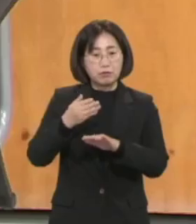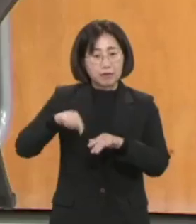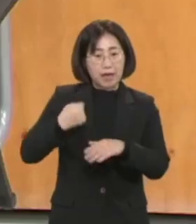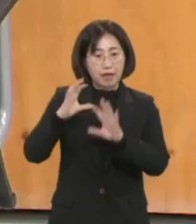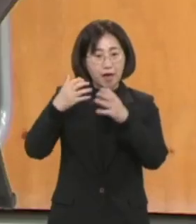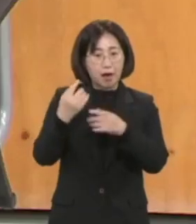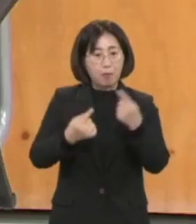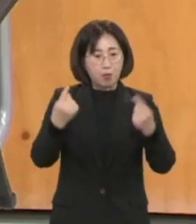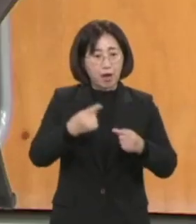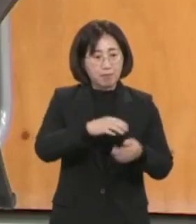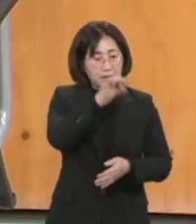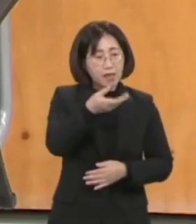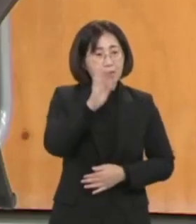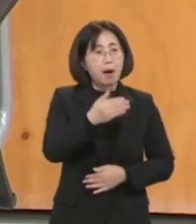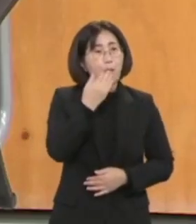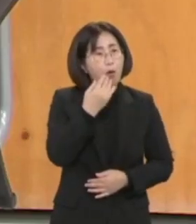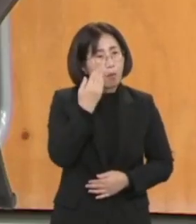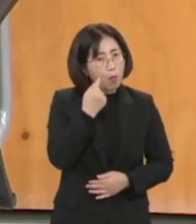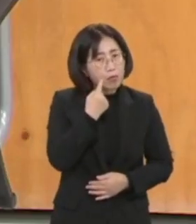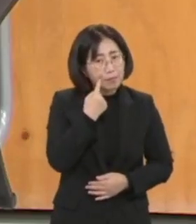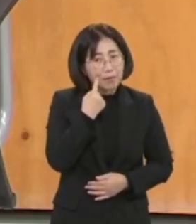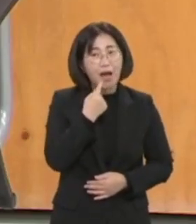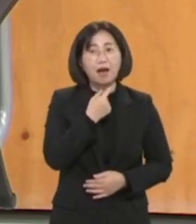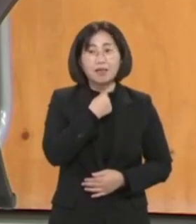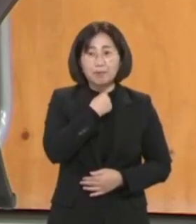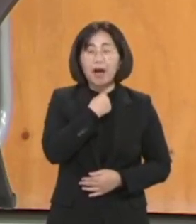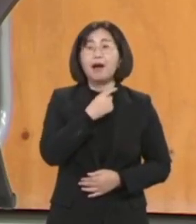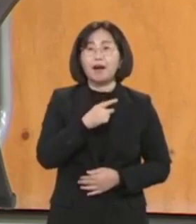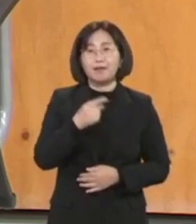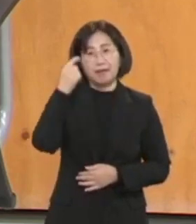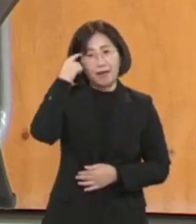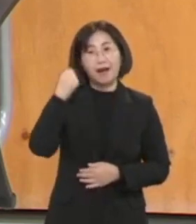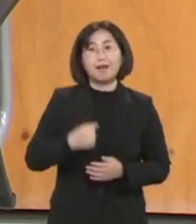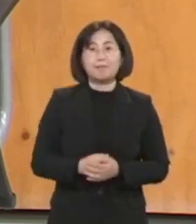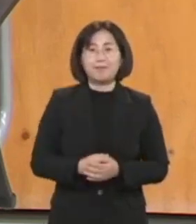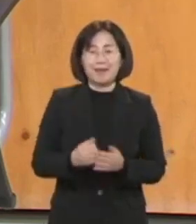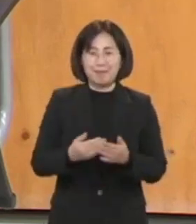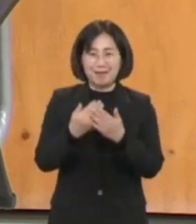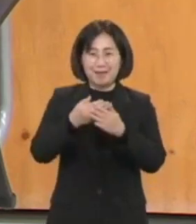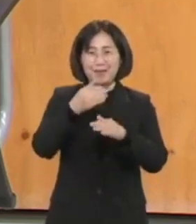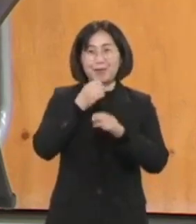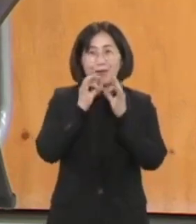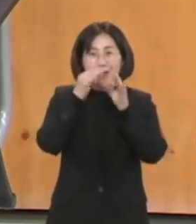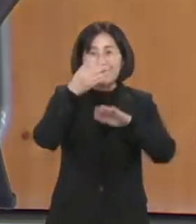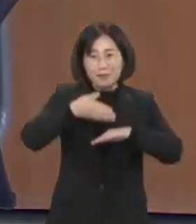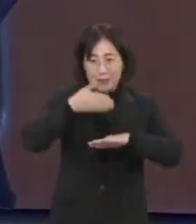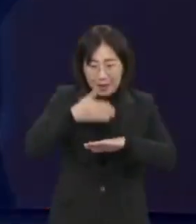생각하거든요 앞으로 국내에서도 많은 활약 부탁드리겠습니다 고맙습니다